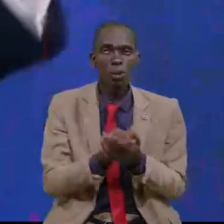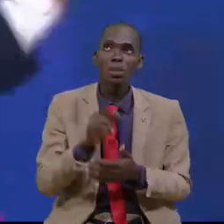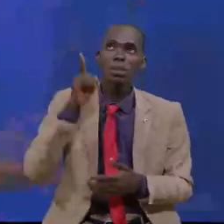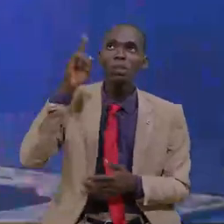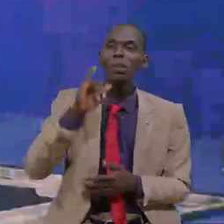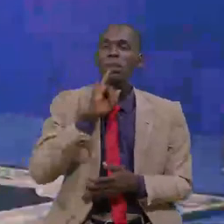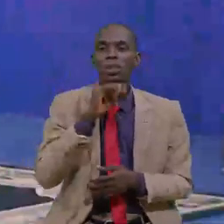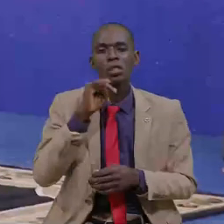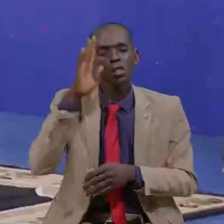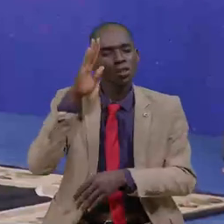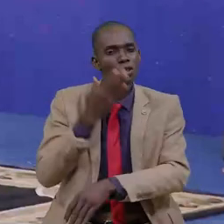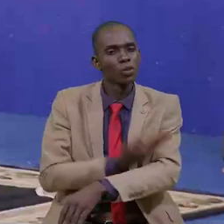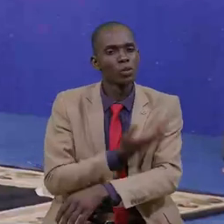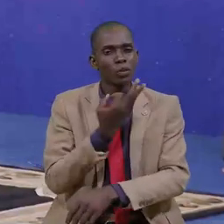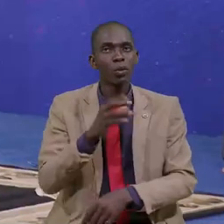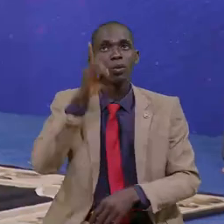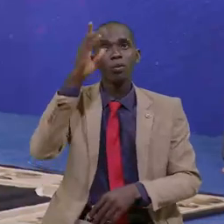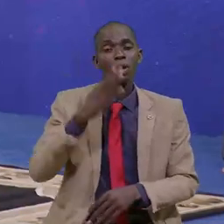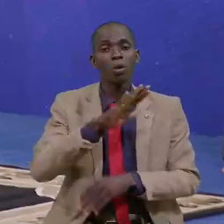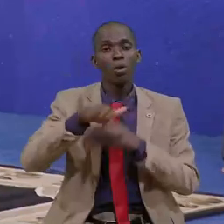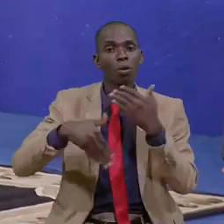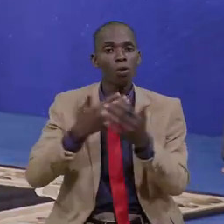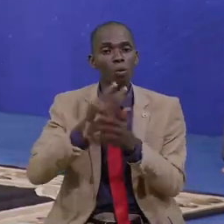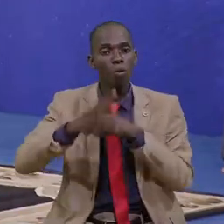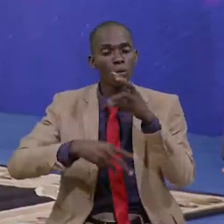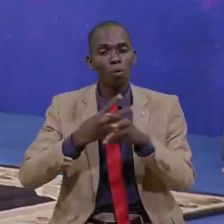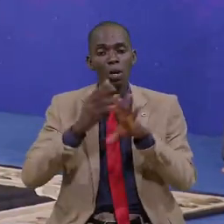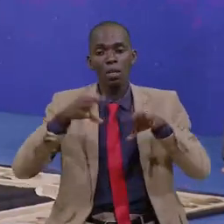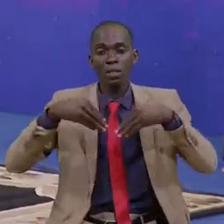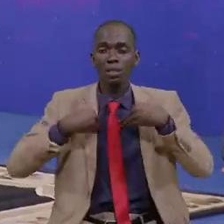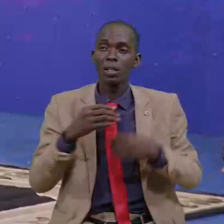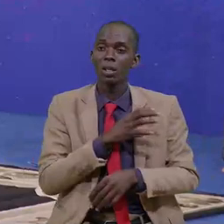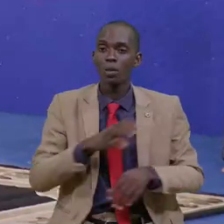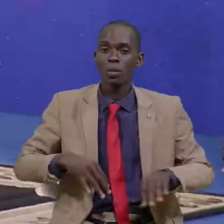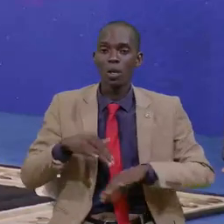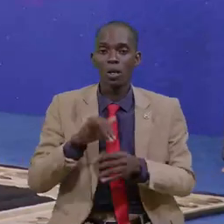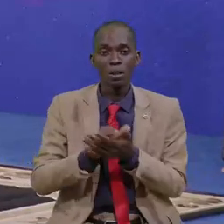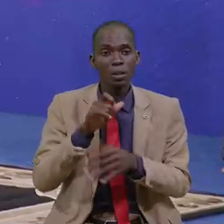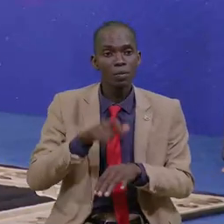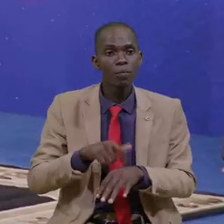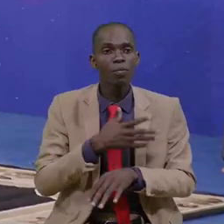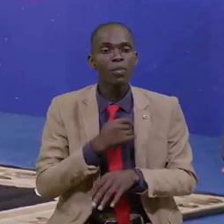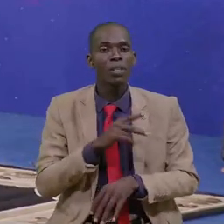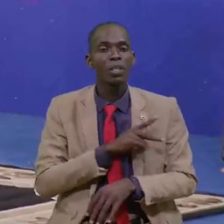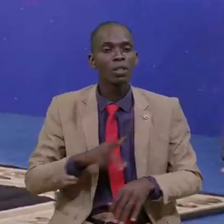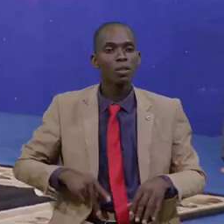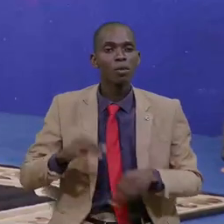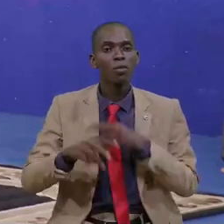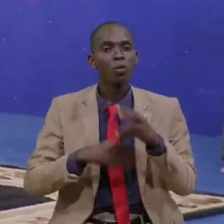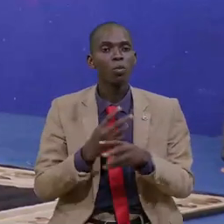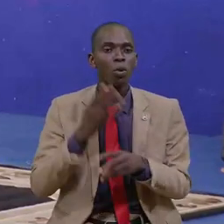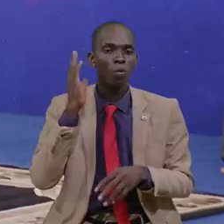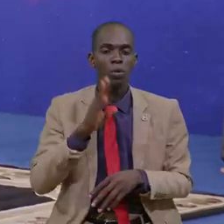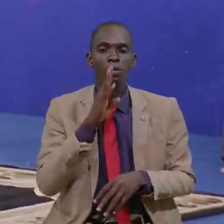de Dieu et que le monde entier l'accepte en ce moment-là. Et les royaumes des mondes seront les royaumes de